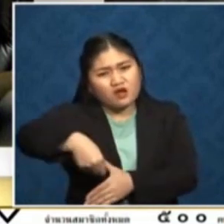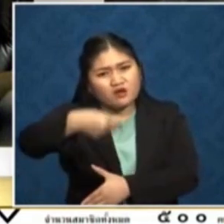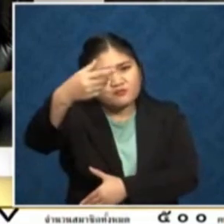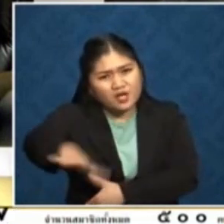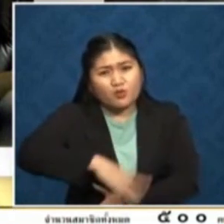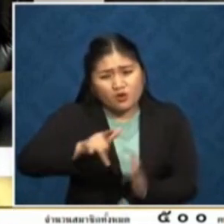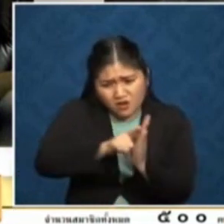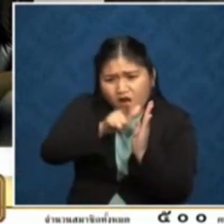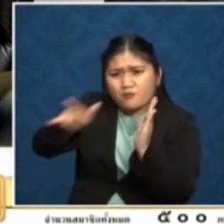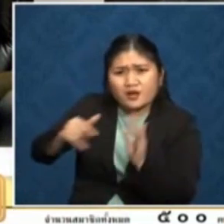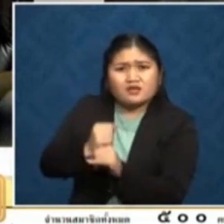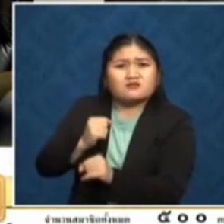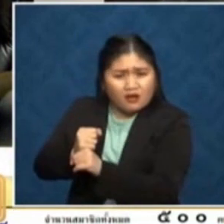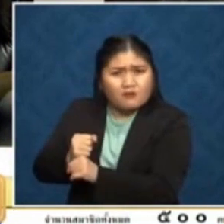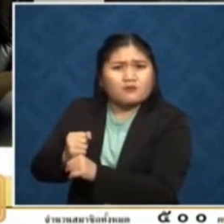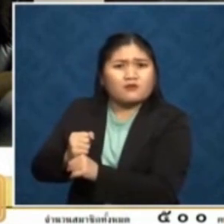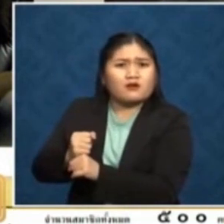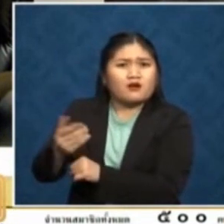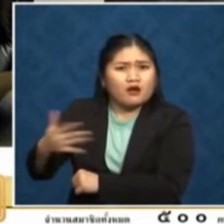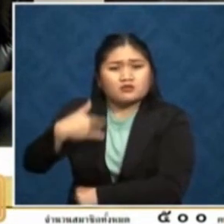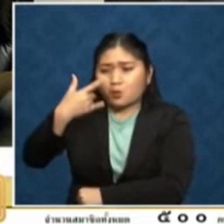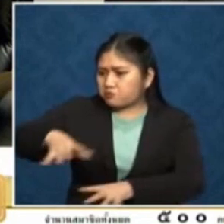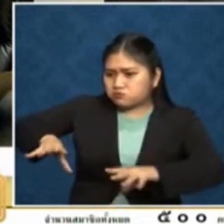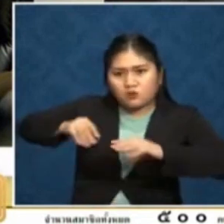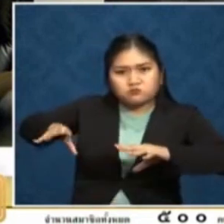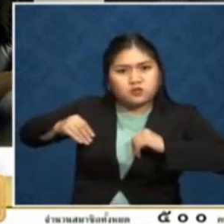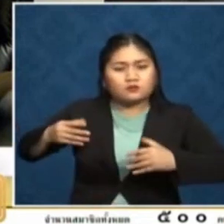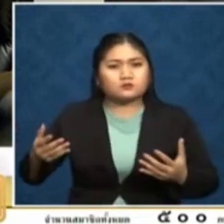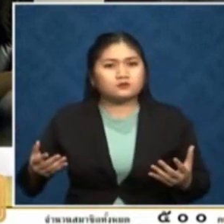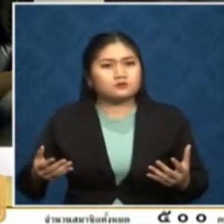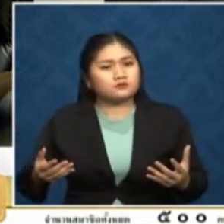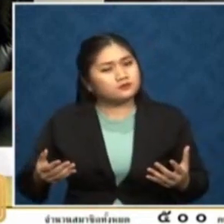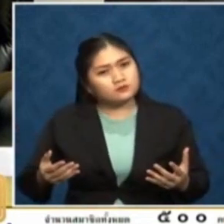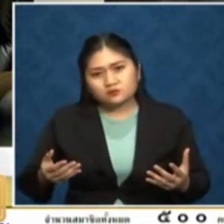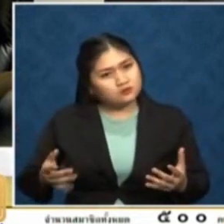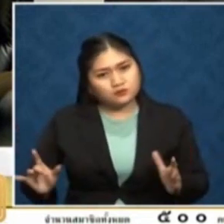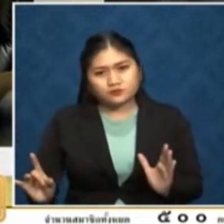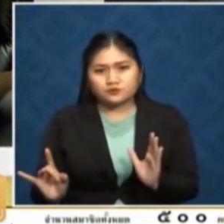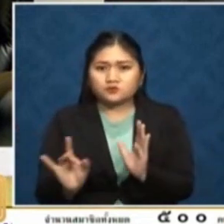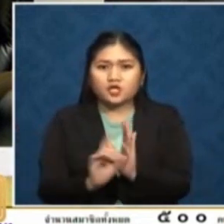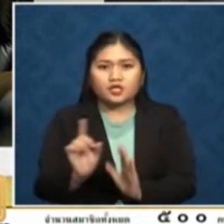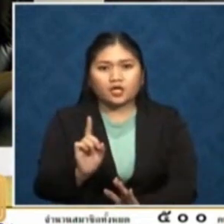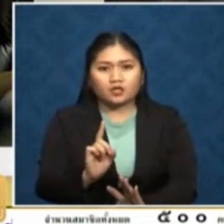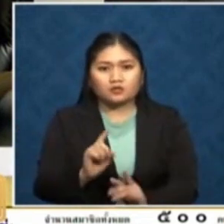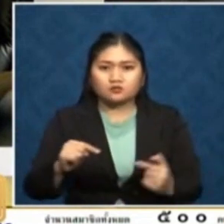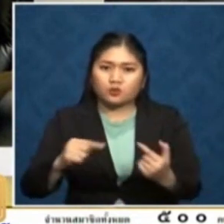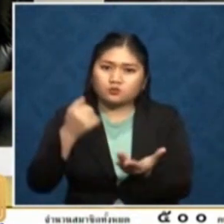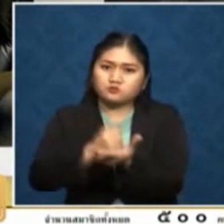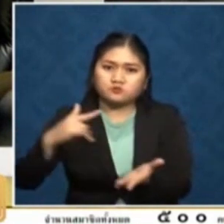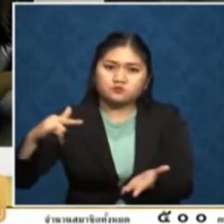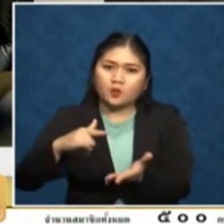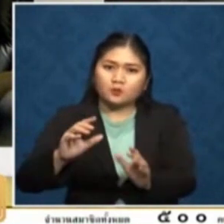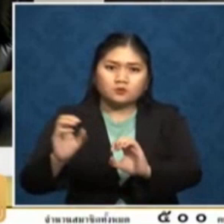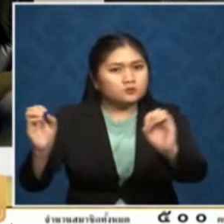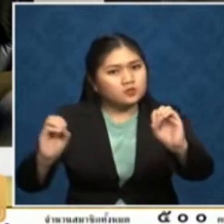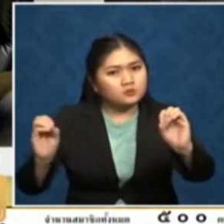ทำผิดกฎหมายซึ่งตนเองนะครับมองว่าเป็นการเลือกปฏิบัติระหว่างเพศนะครับเมื่อให้เหตุผลแล้วนะครับว่าจะยื่นเดินทางไปต่างประเ